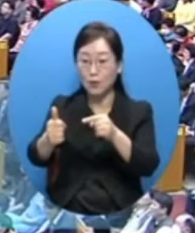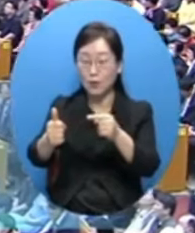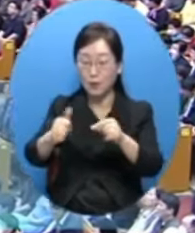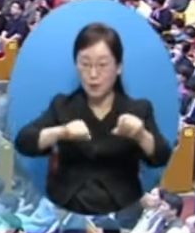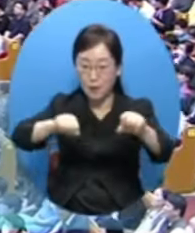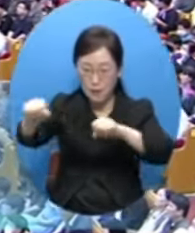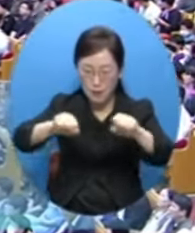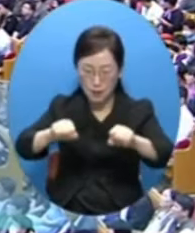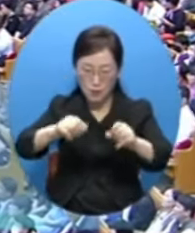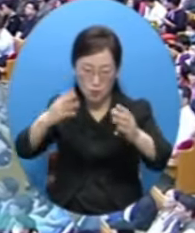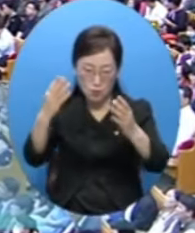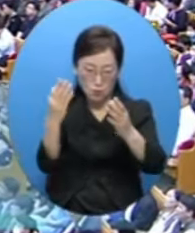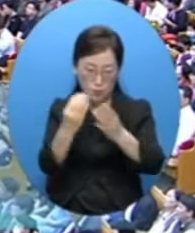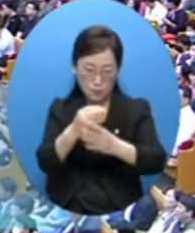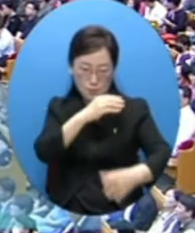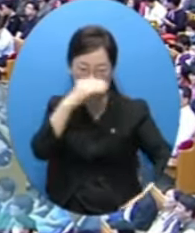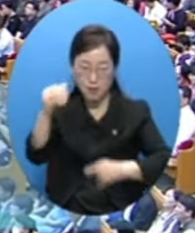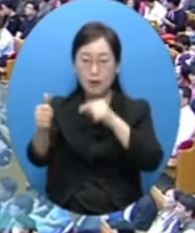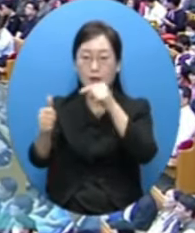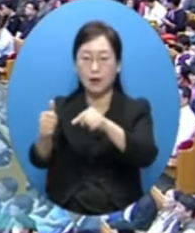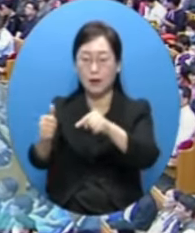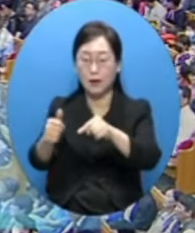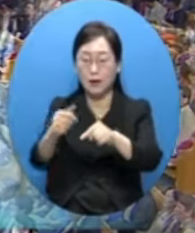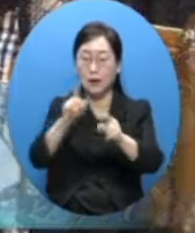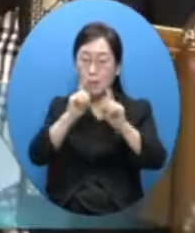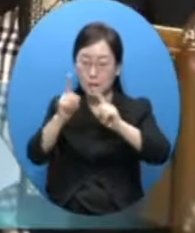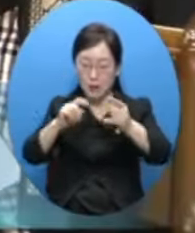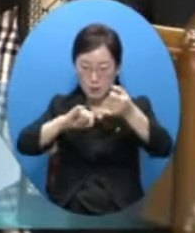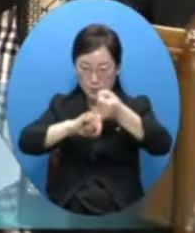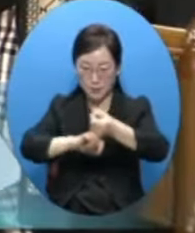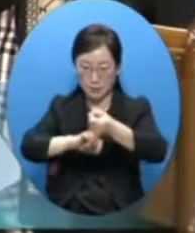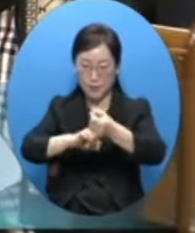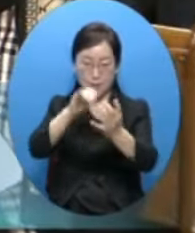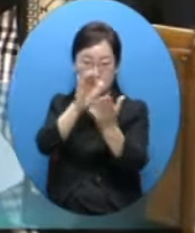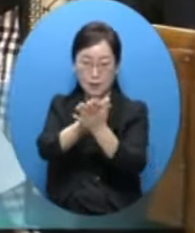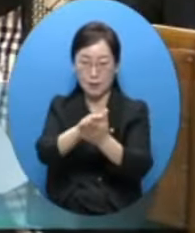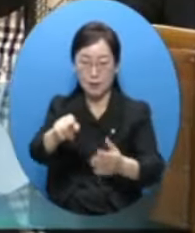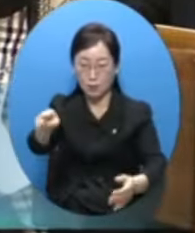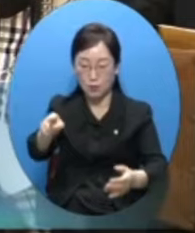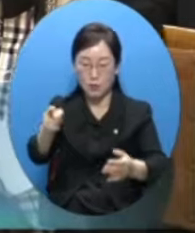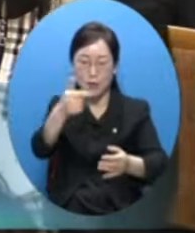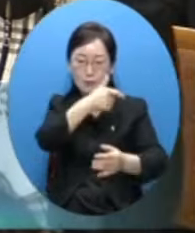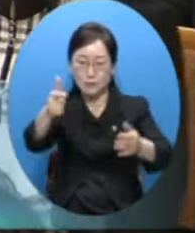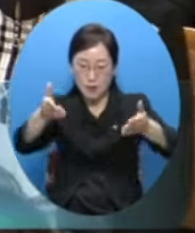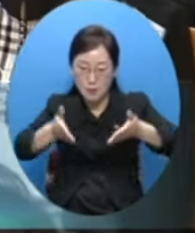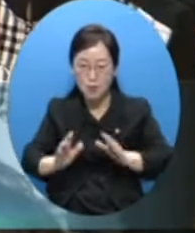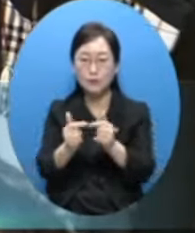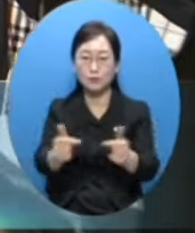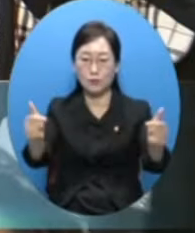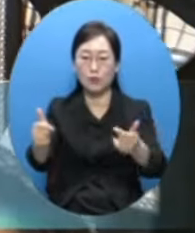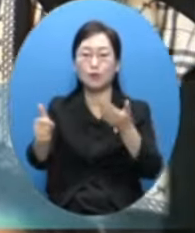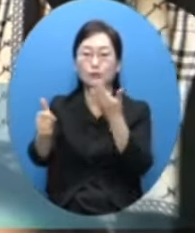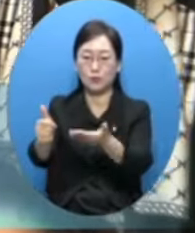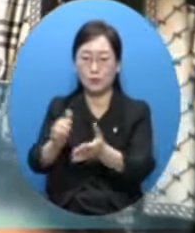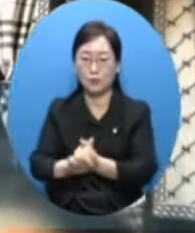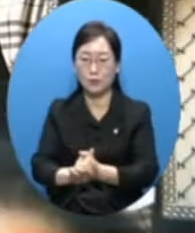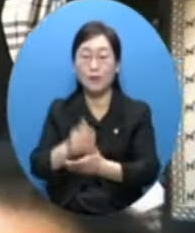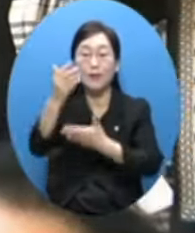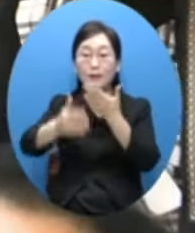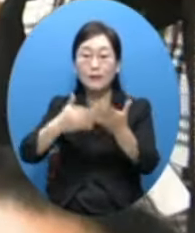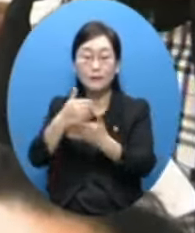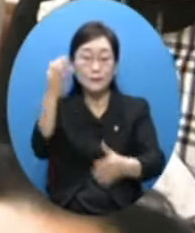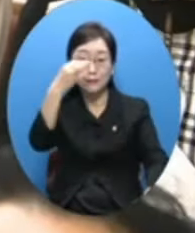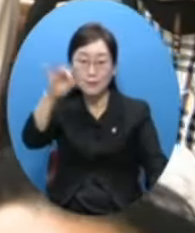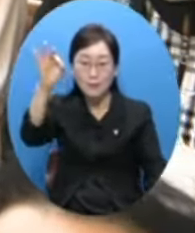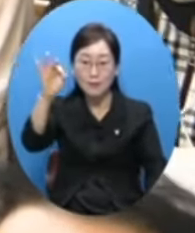행하여 완전하라. 내가 내 언약을 나와 너 사이에 두어 너를 크게 번성하게 하리라 하시니. 하나님이